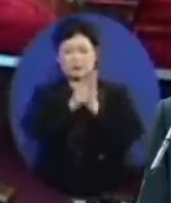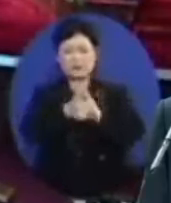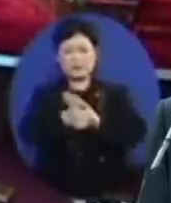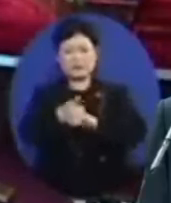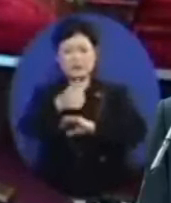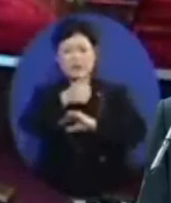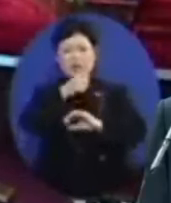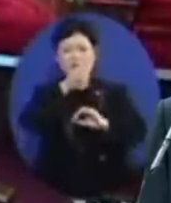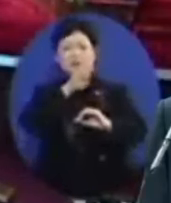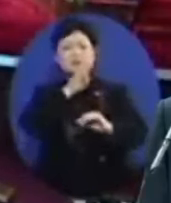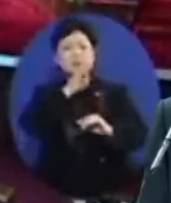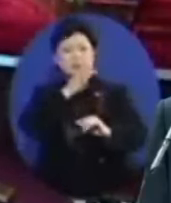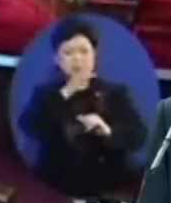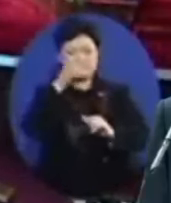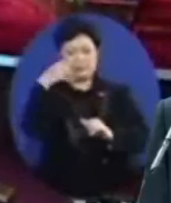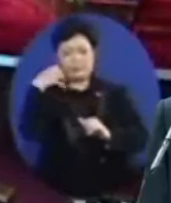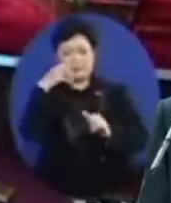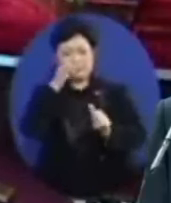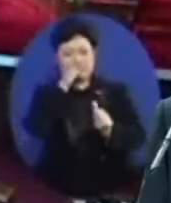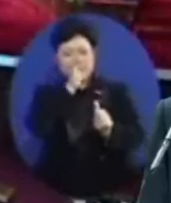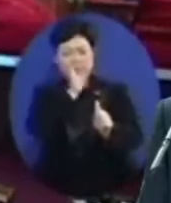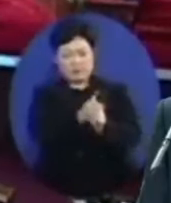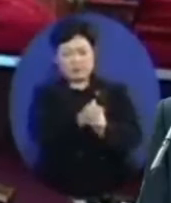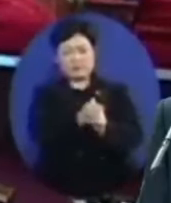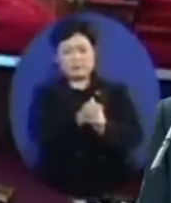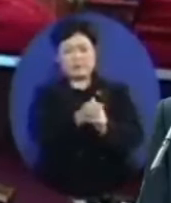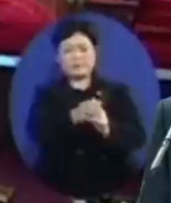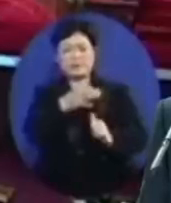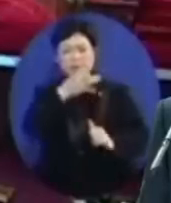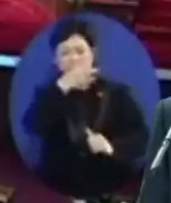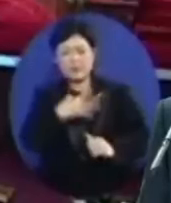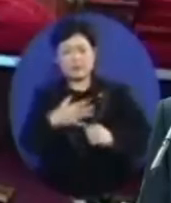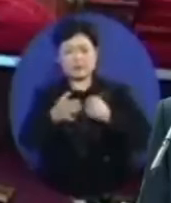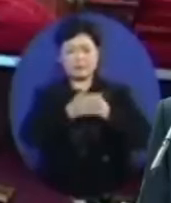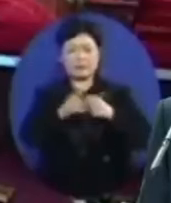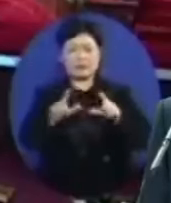짐이 되니 마음에 부담이 되고 고통스럽습니다. 그리고